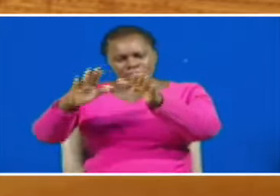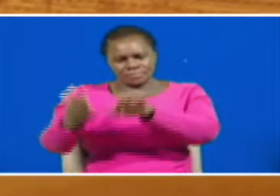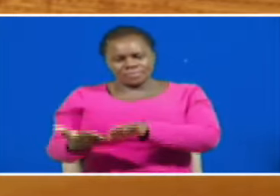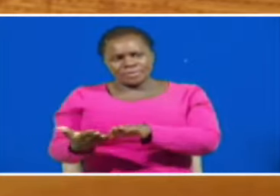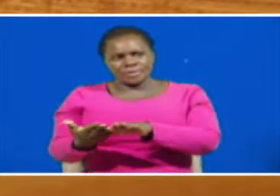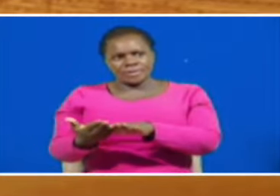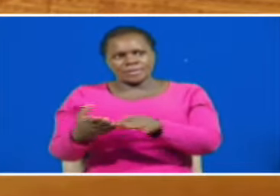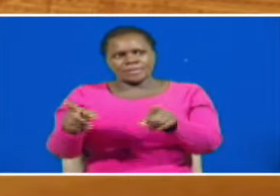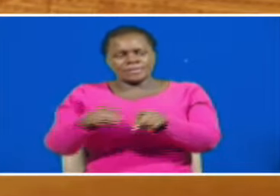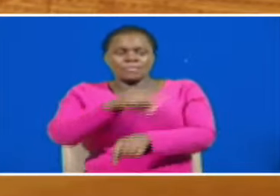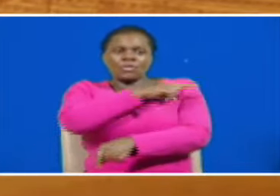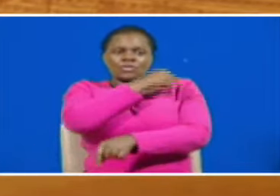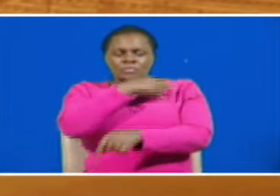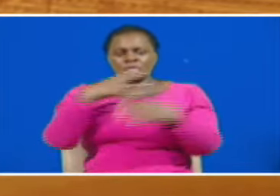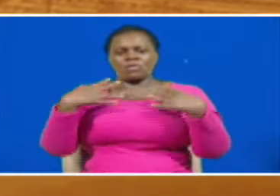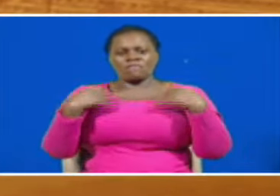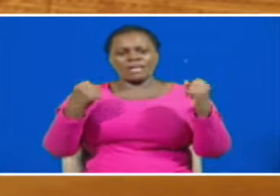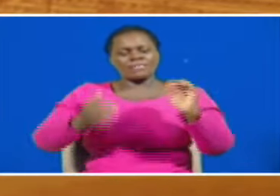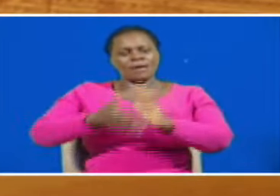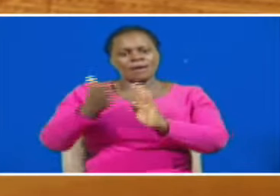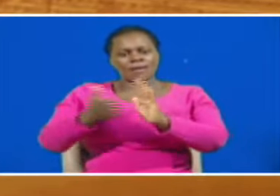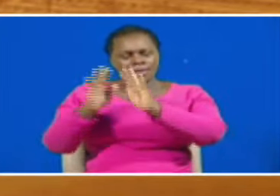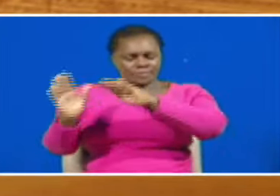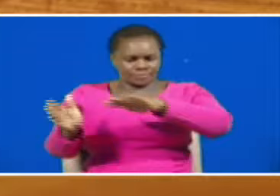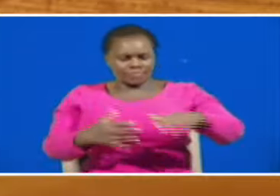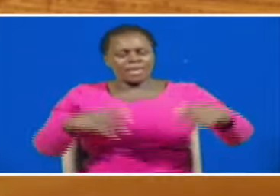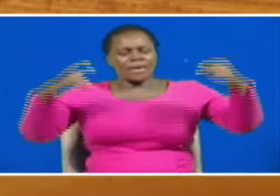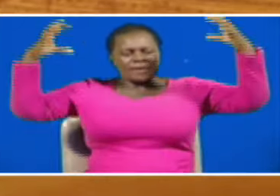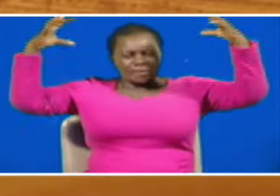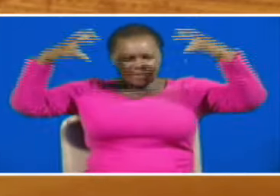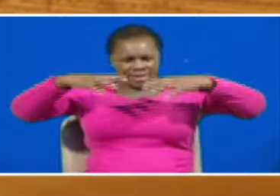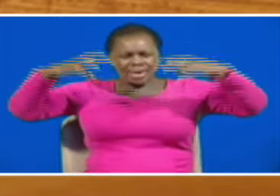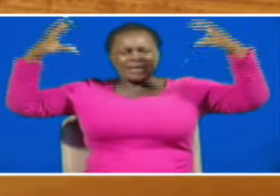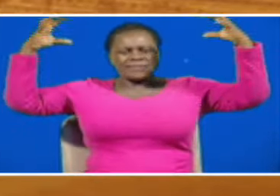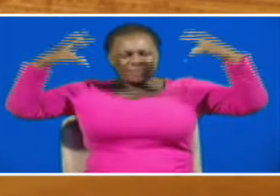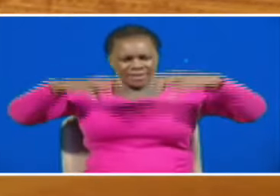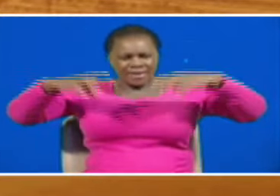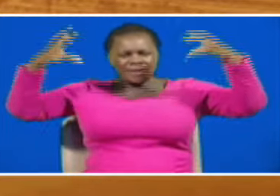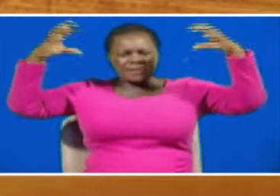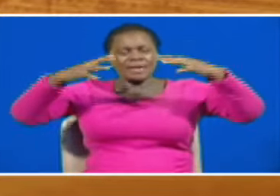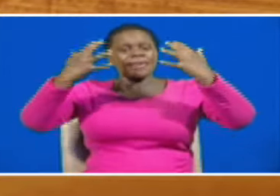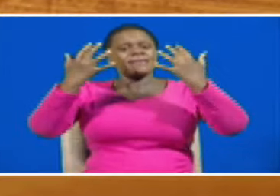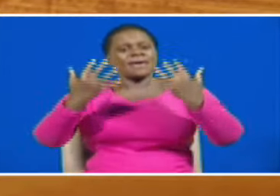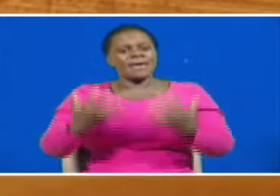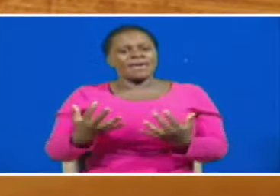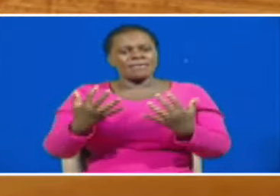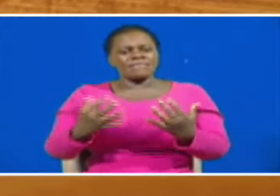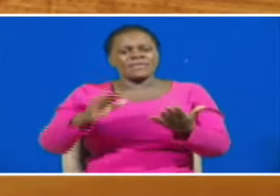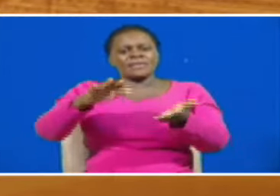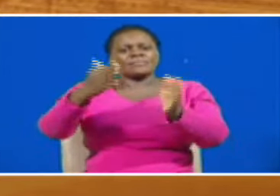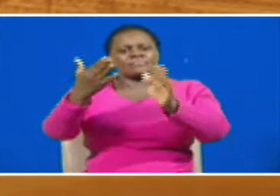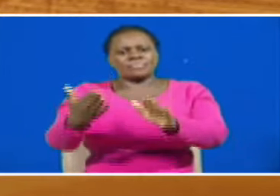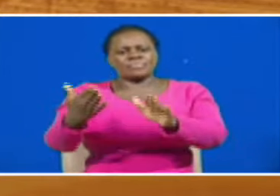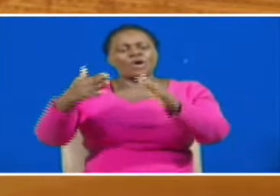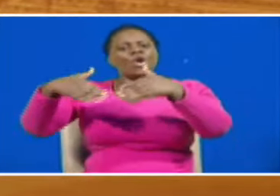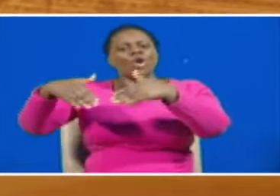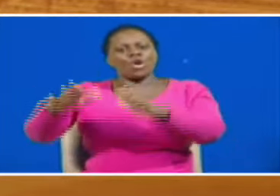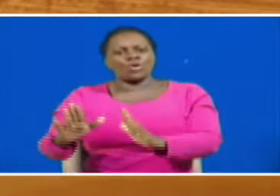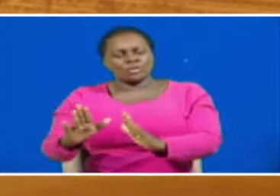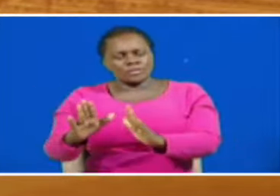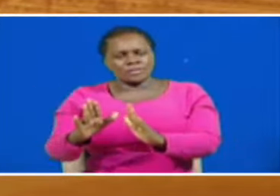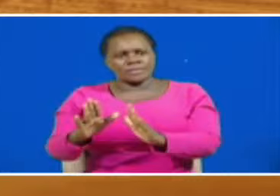na wale ambao wako hospitali tunawatakia afueni haraka. Mvua kubwa ambayo inaendelea kunyesha nchini imesababisha maafa na hasara kubwa,